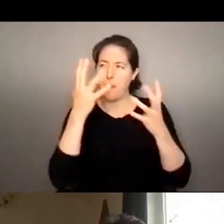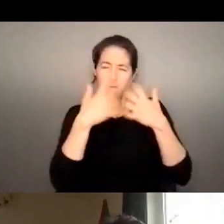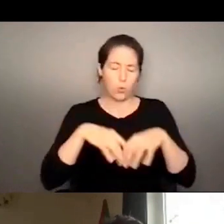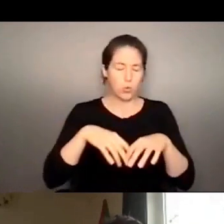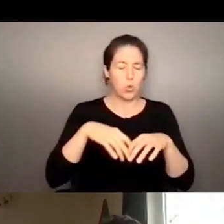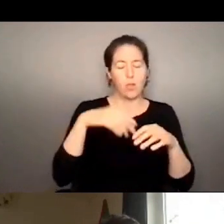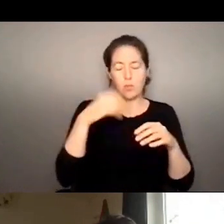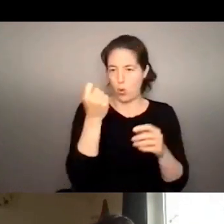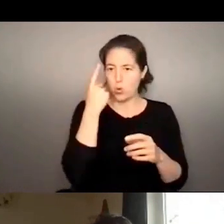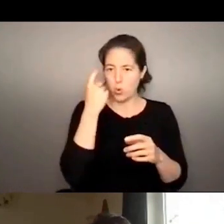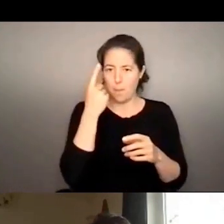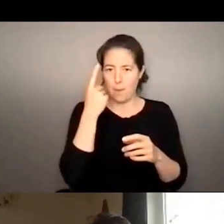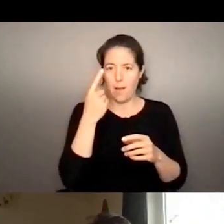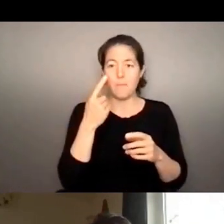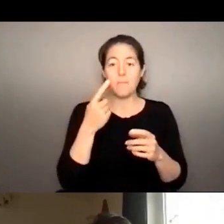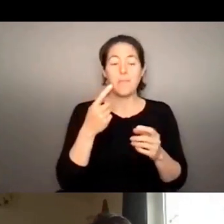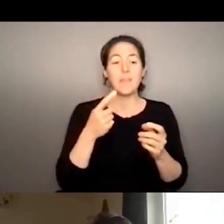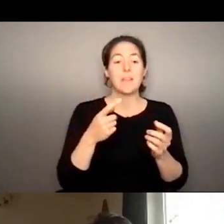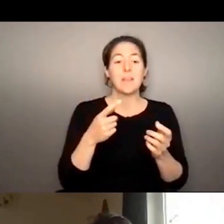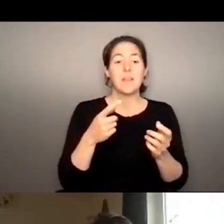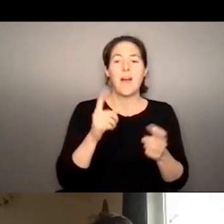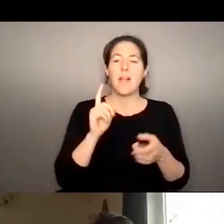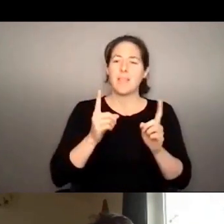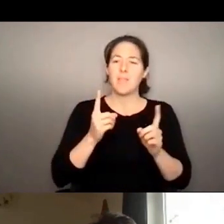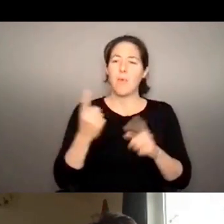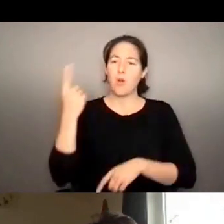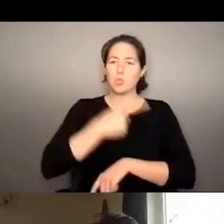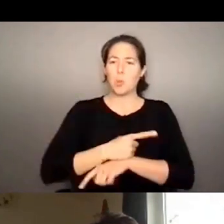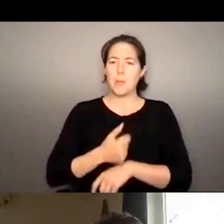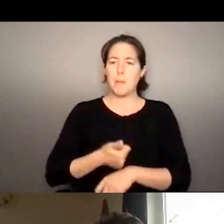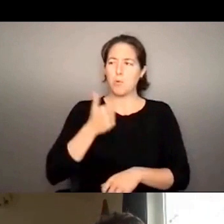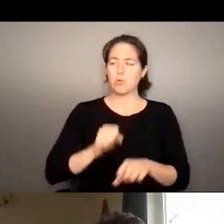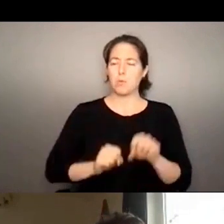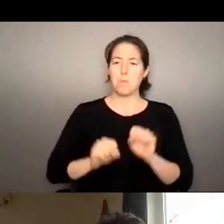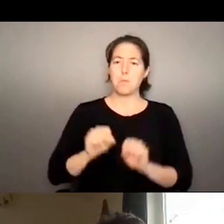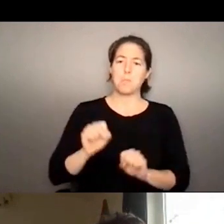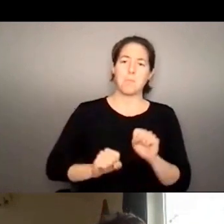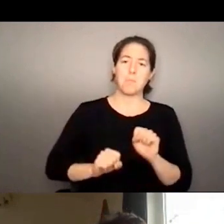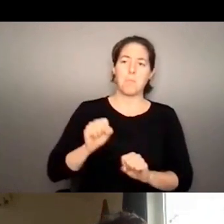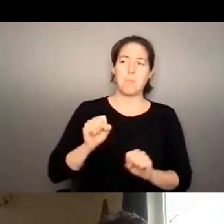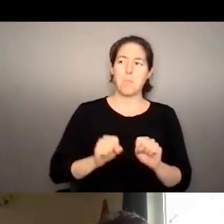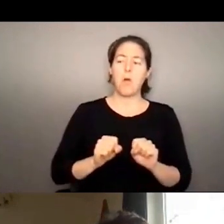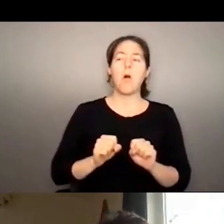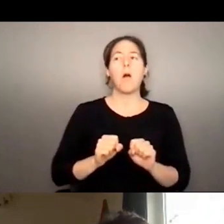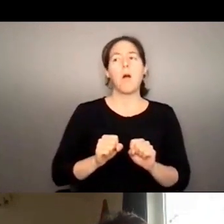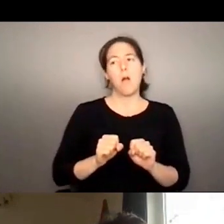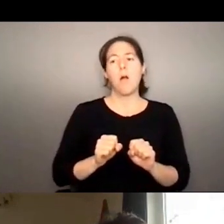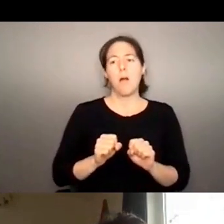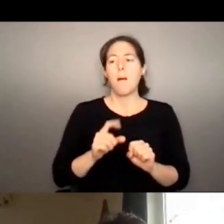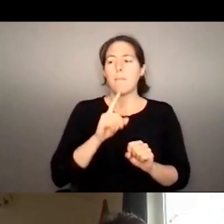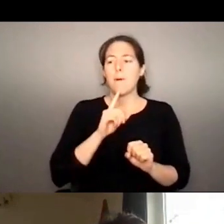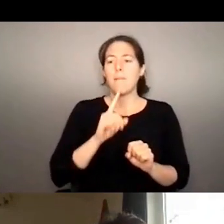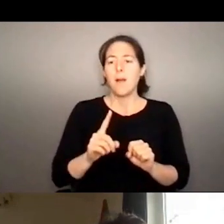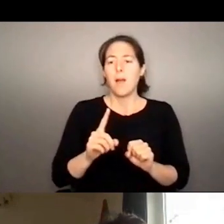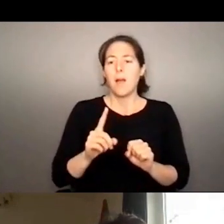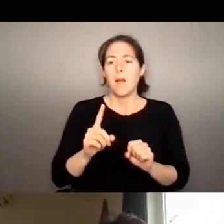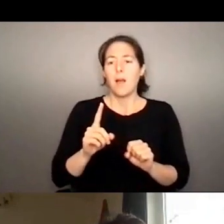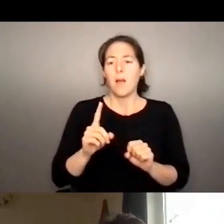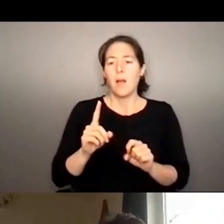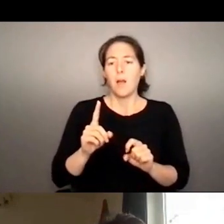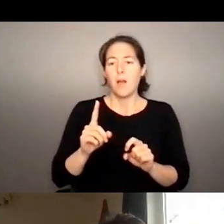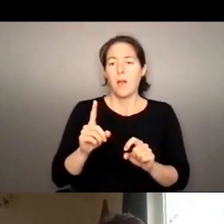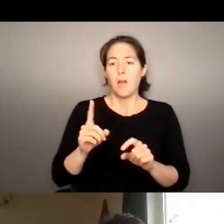Puis, les jours où je suis plus sceptique, bien, je me dis que dans tous les cas, ça augmente les cultures sur une superficie